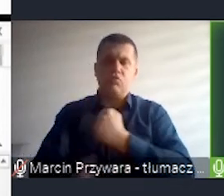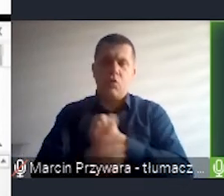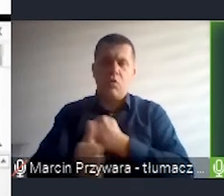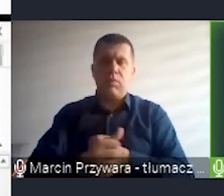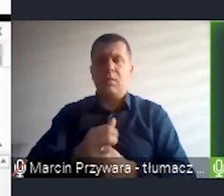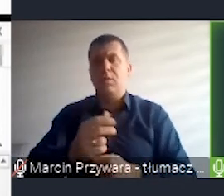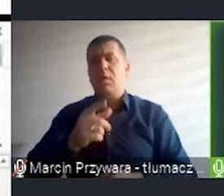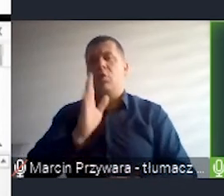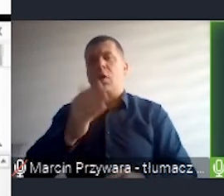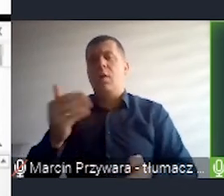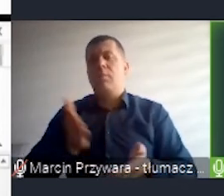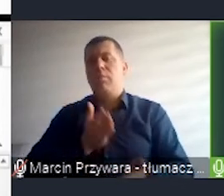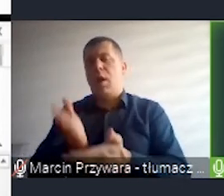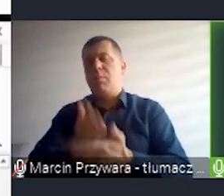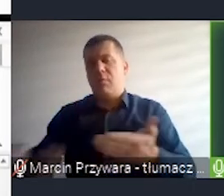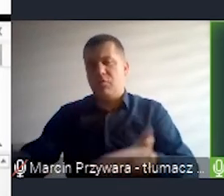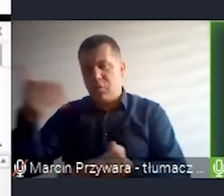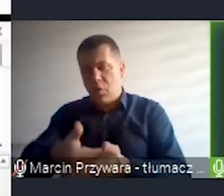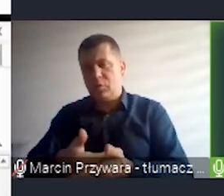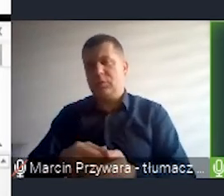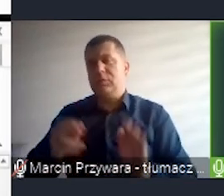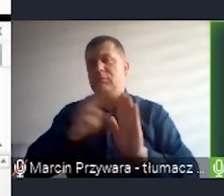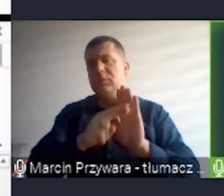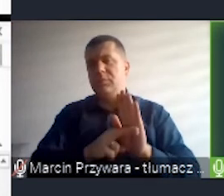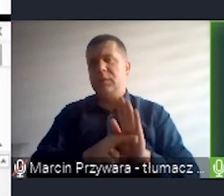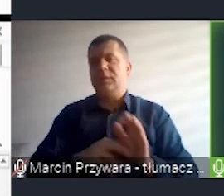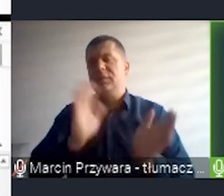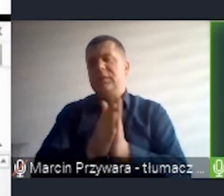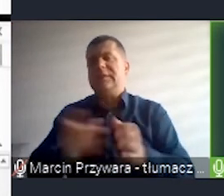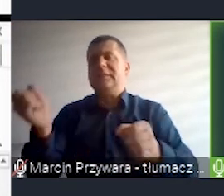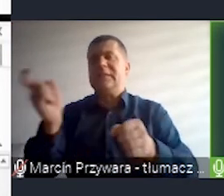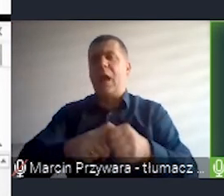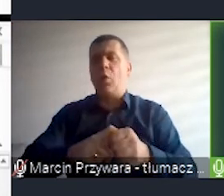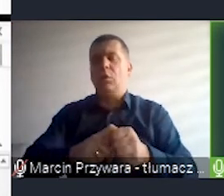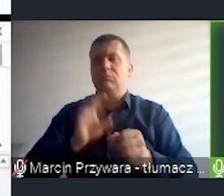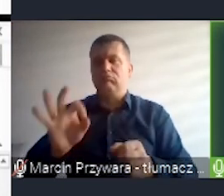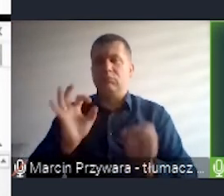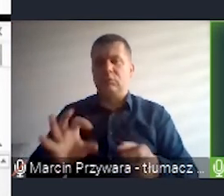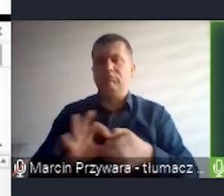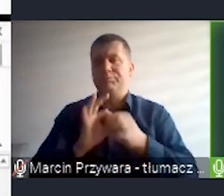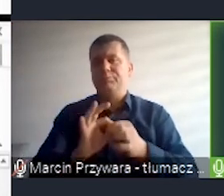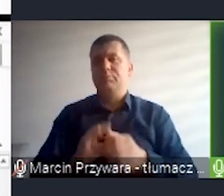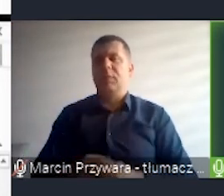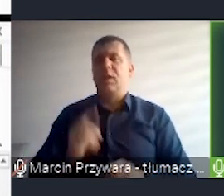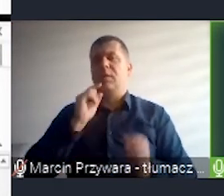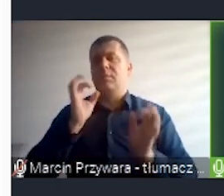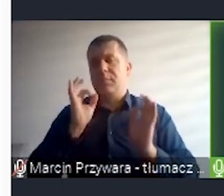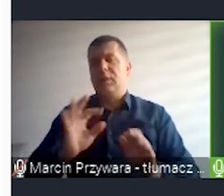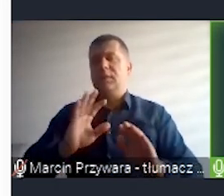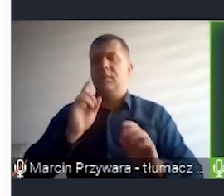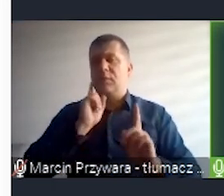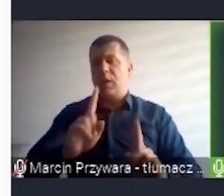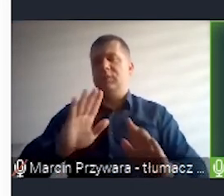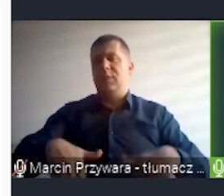o pomoc wnioskuje, wszystkich załączników, jakie są z tym związane i właściwej